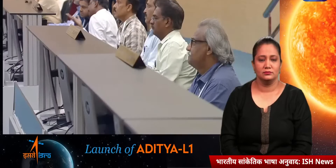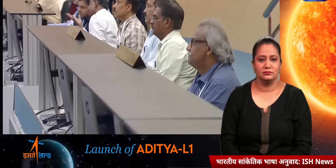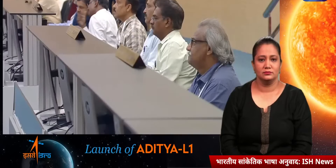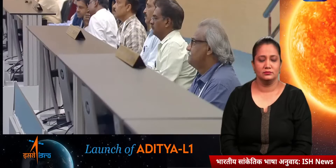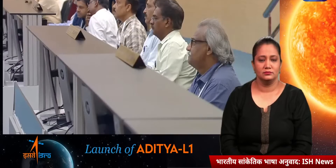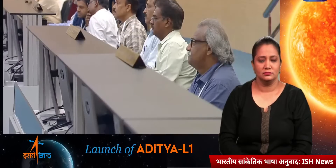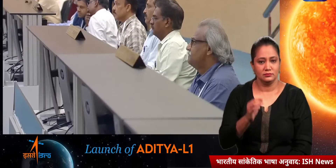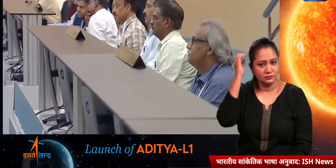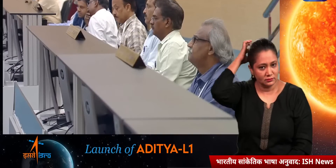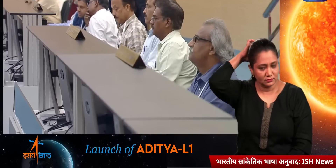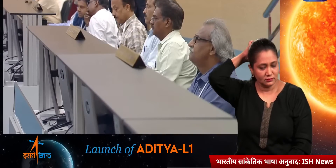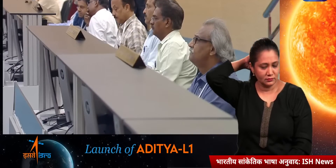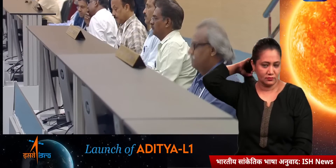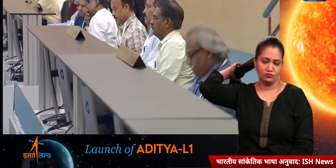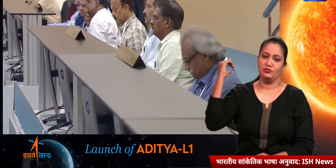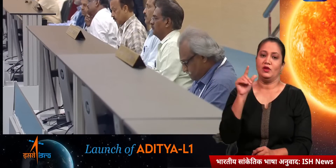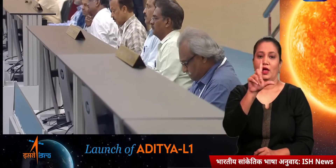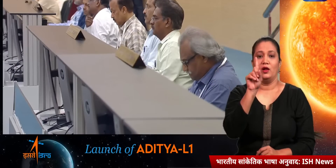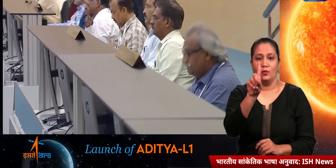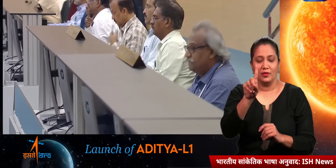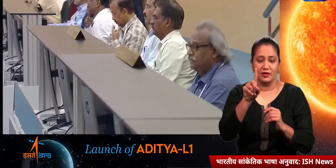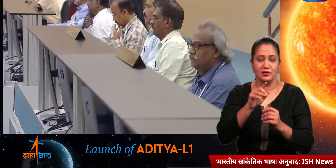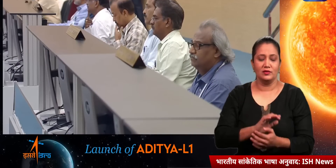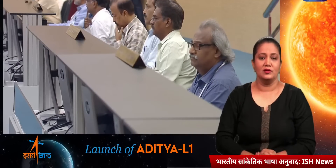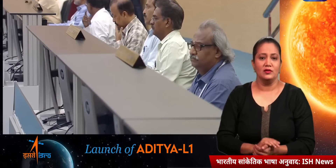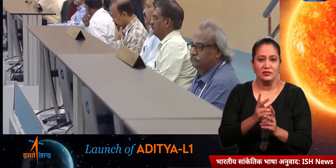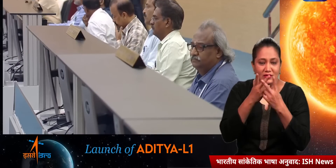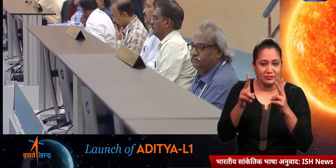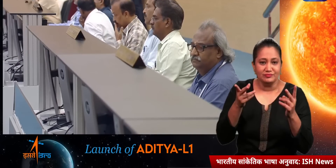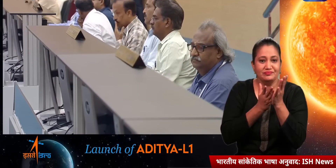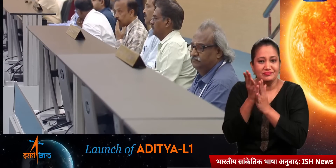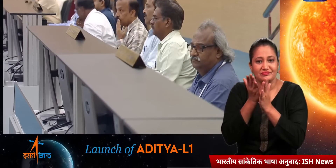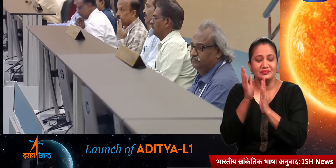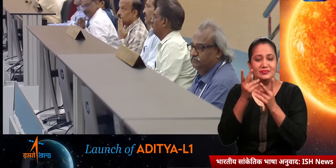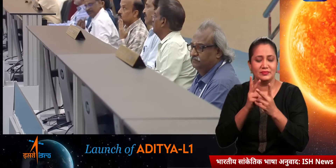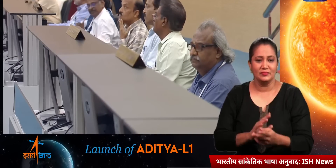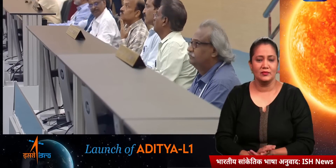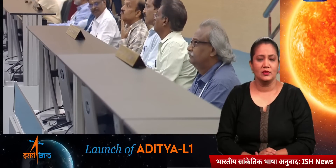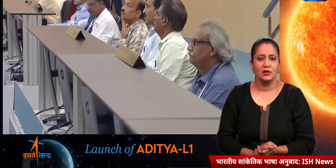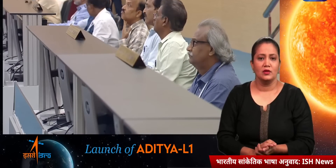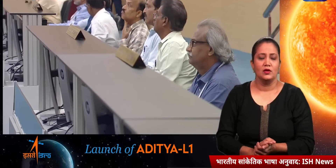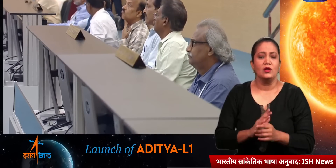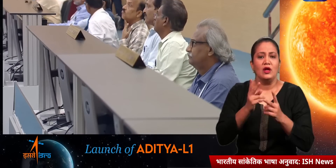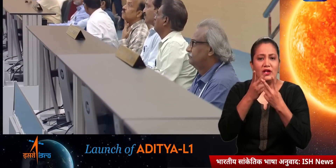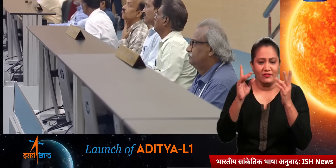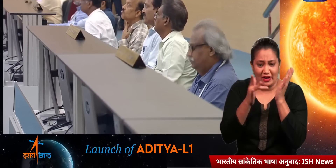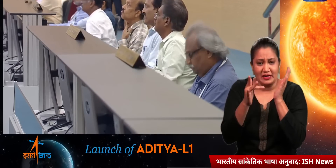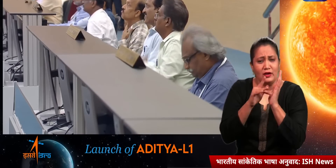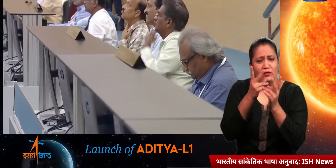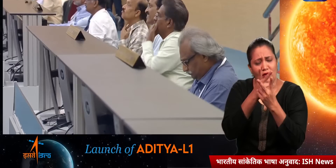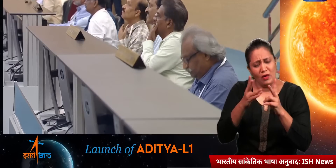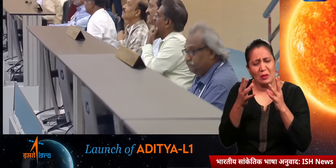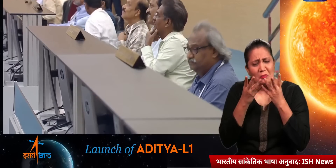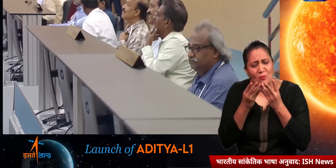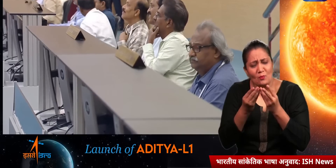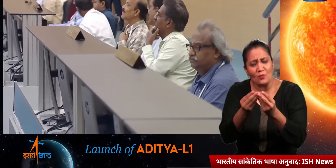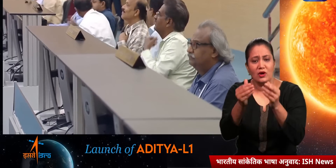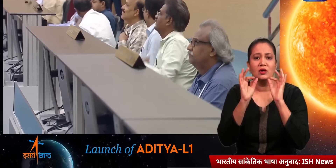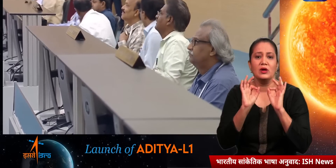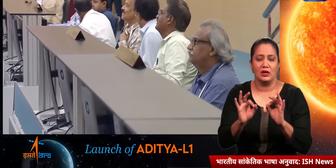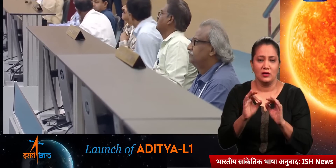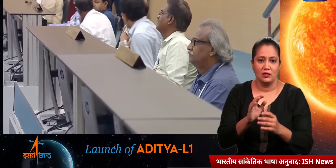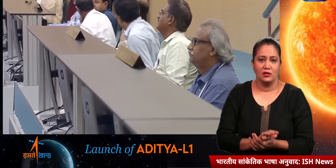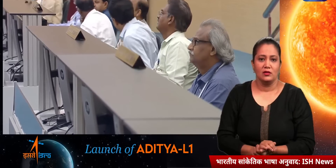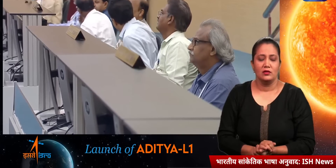जी हाँ, आदित्य L1 उपग्रह में नितभार के बारे में जानते हुए इसमें सुदूर संवेदन नितभार हैं और यथास्थिति